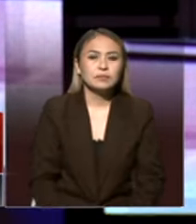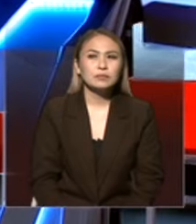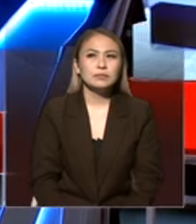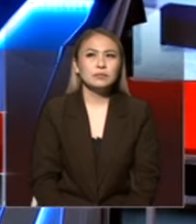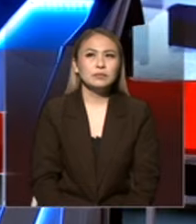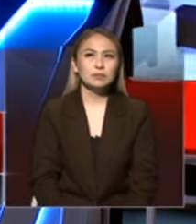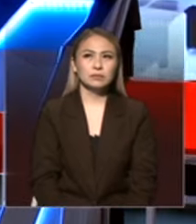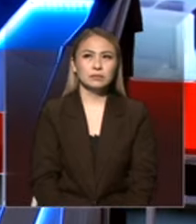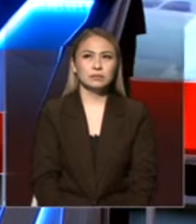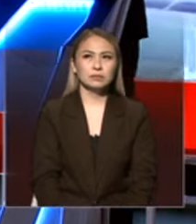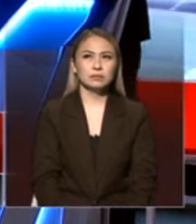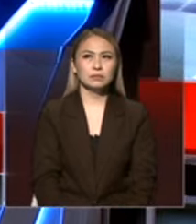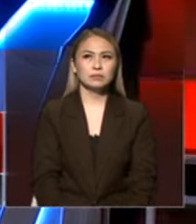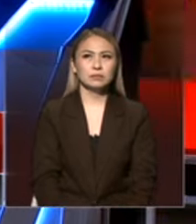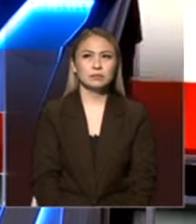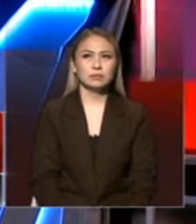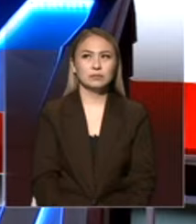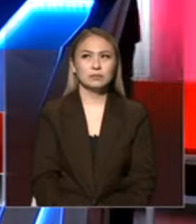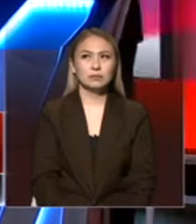кетейін.